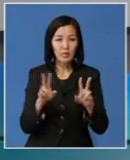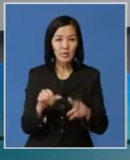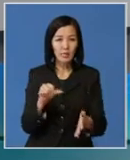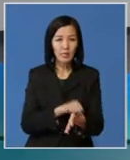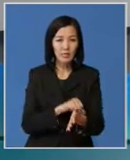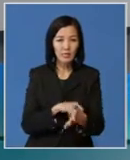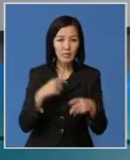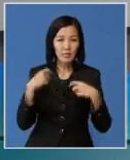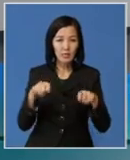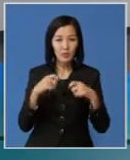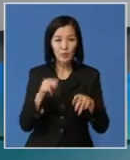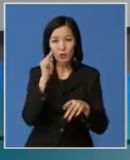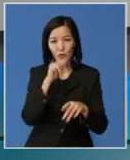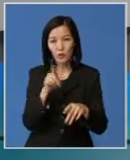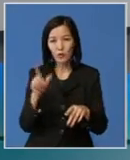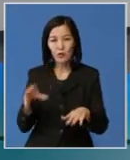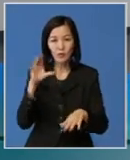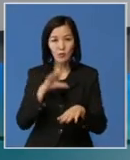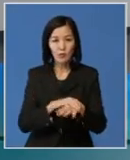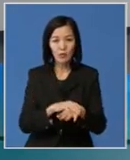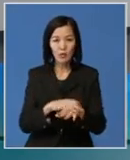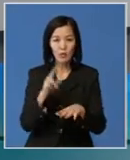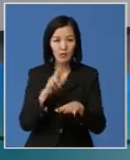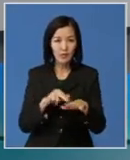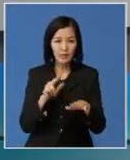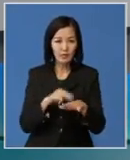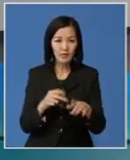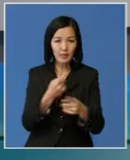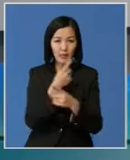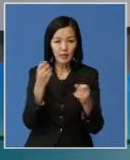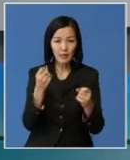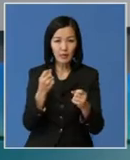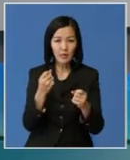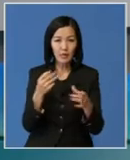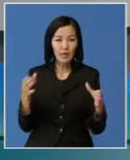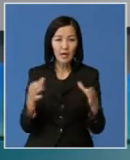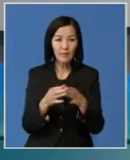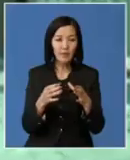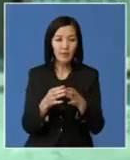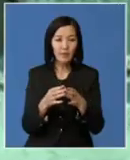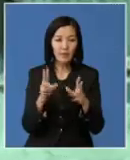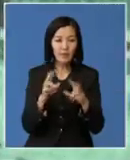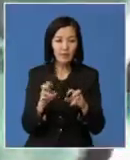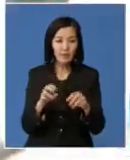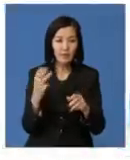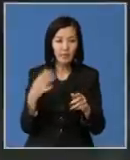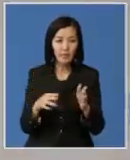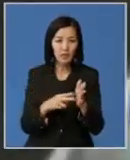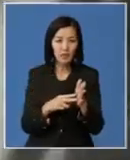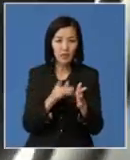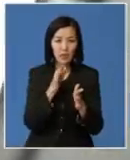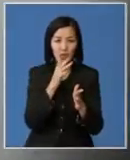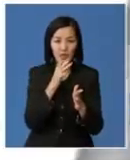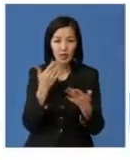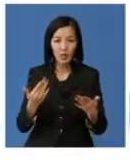сатумен айналысқан күдікті қолға түсті. Бұл туралы облыстық ішкі істер департаменті хабарлады. Арнайы операция кезінде 47 жастағы